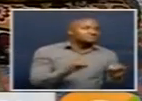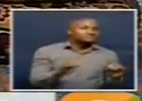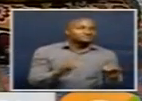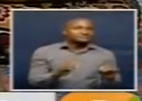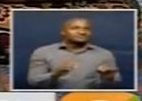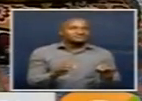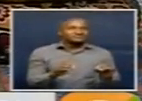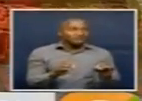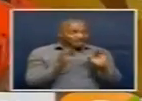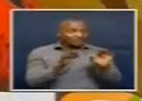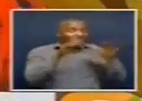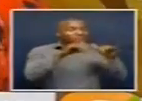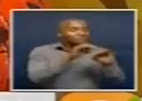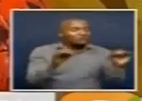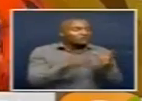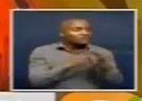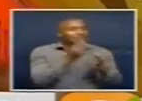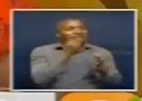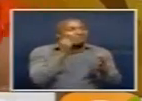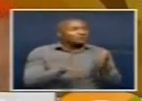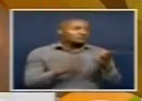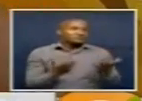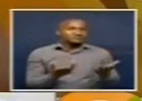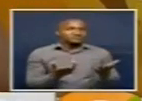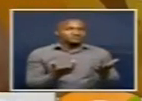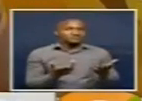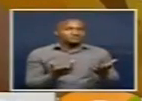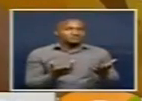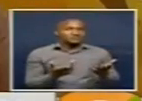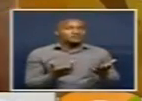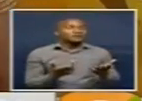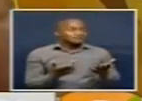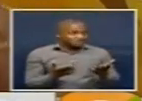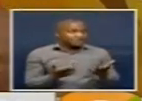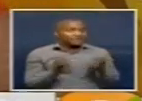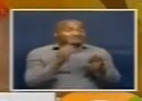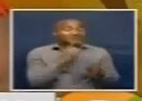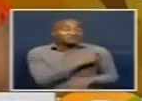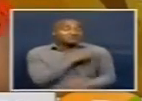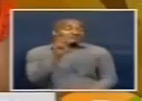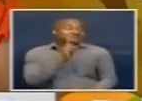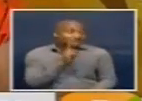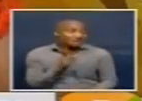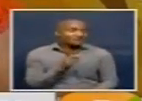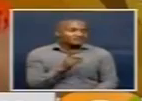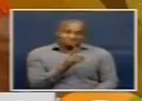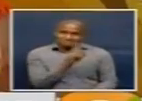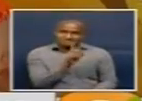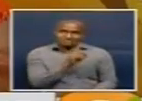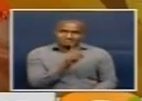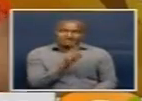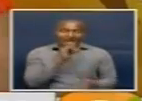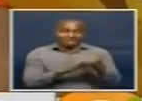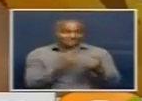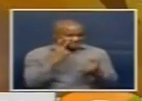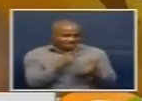we hutalima, utakula nini kama we ni mkulima? Kwa hivyo mengi yale utakayosema daktari aliyesema, hata kama ni akile mama atalea, haya ni ya